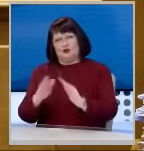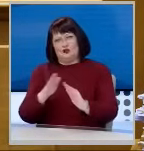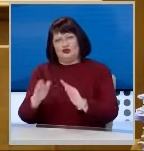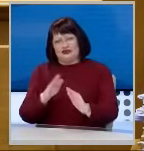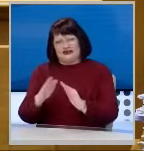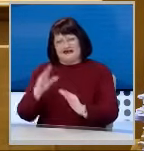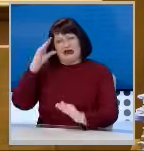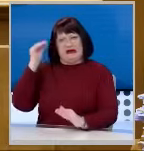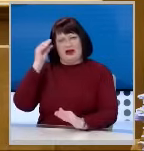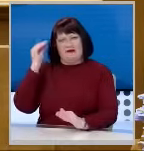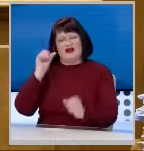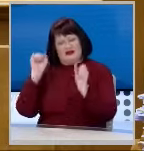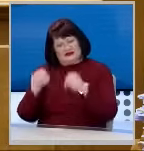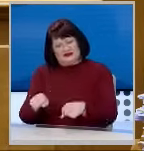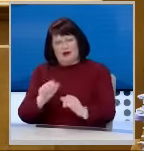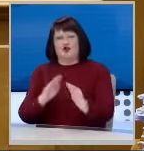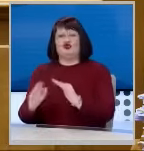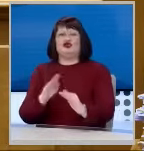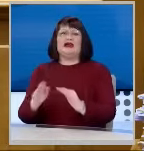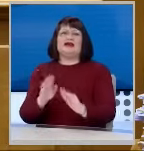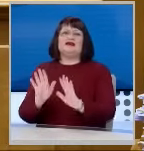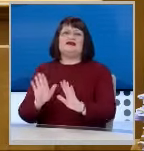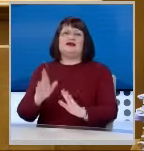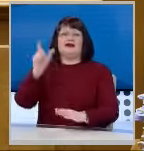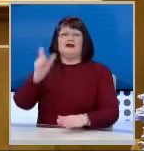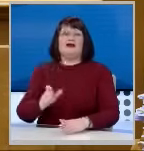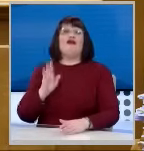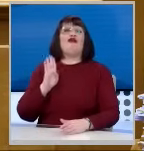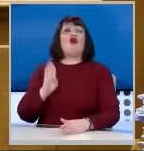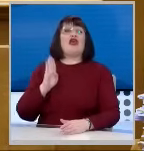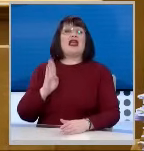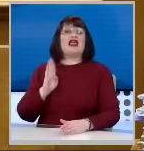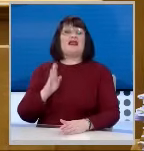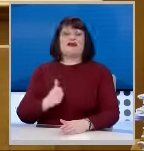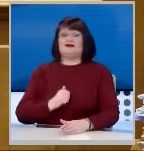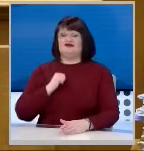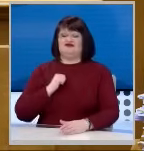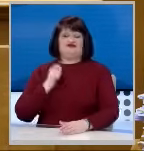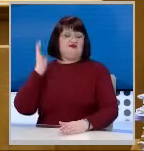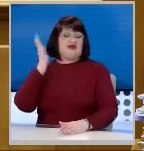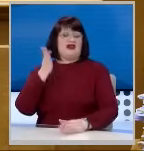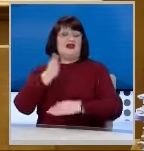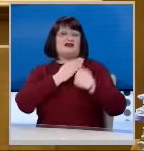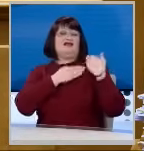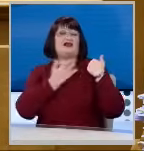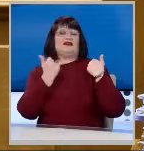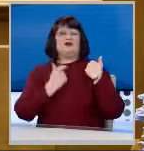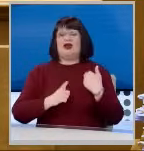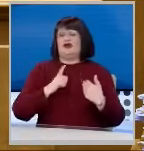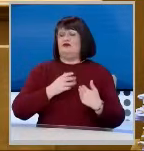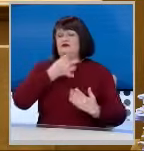κύριο καραμανλή και κόμπαζε ο κύριος βορίδης δεν υπάρχουν ποινικές ευθύνες